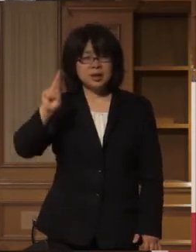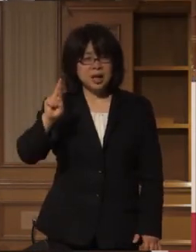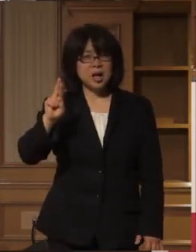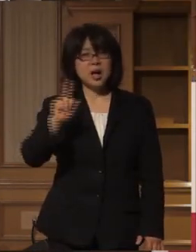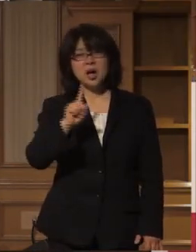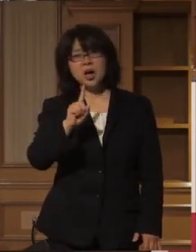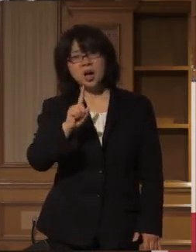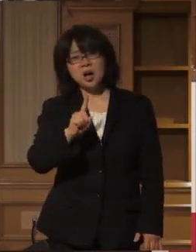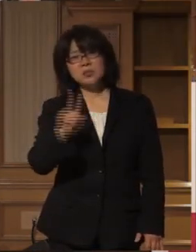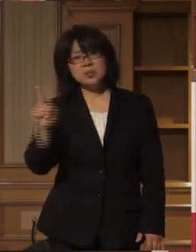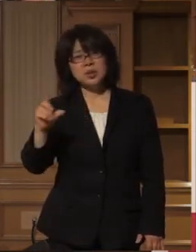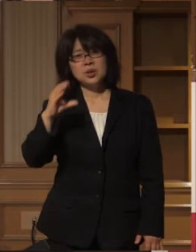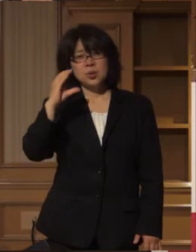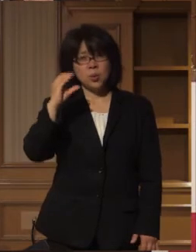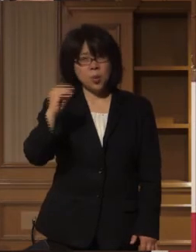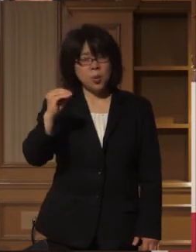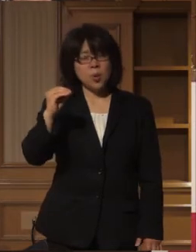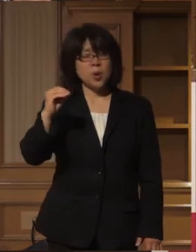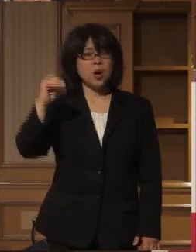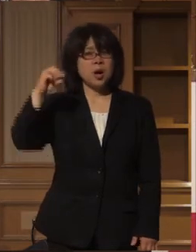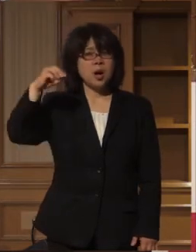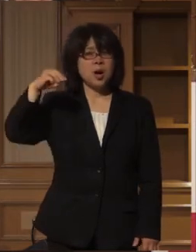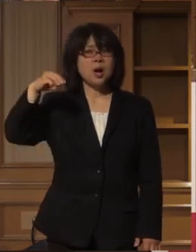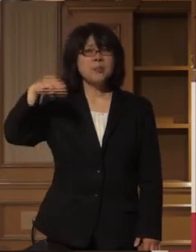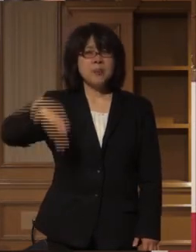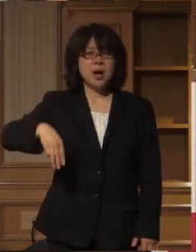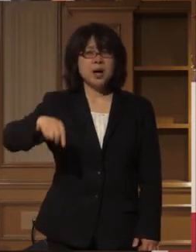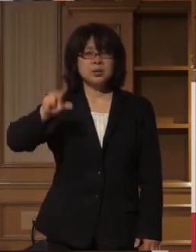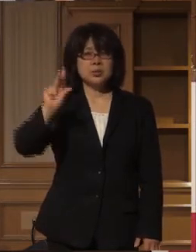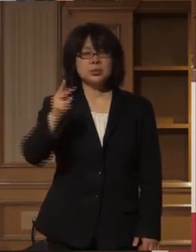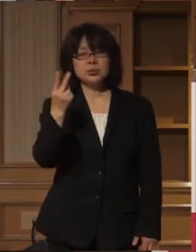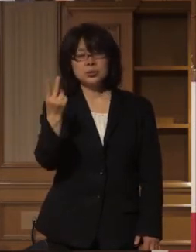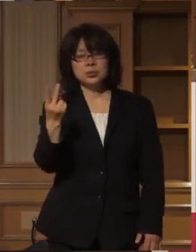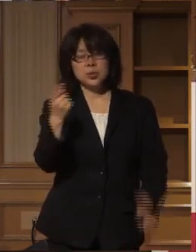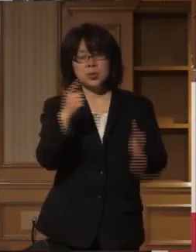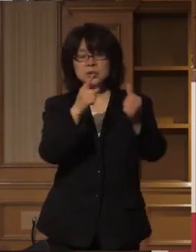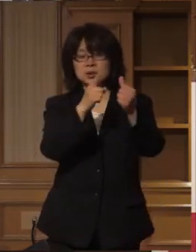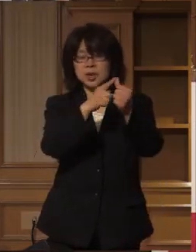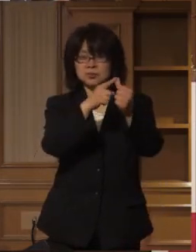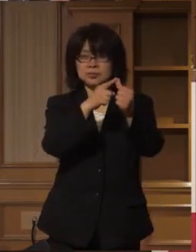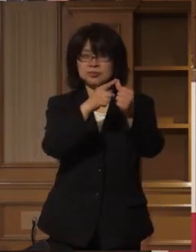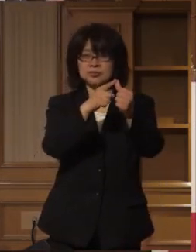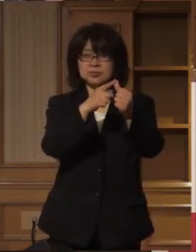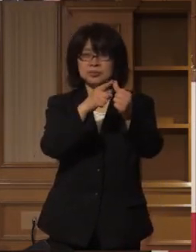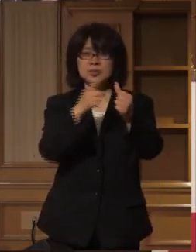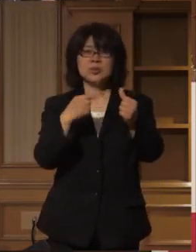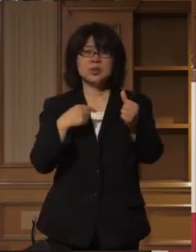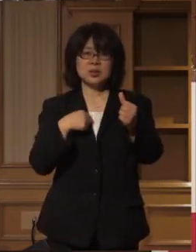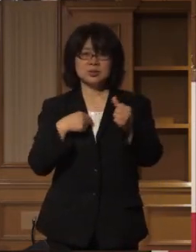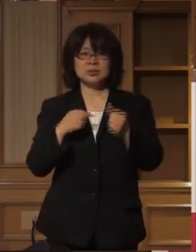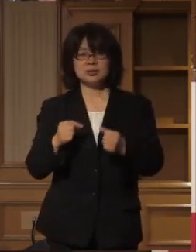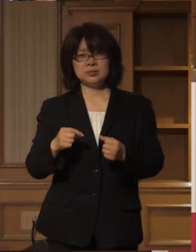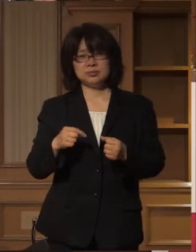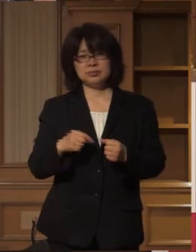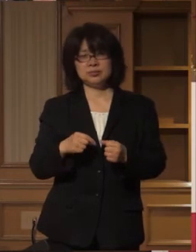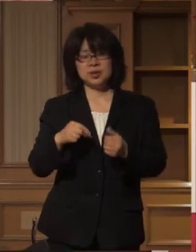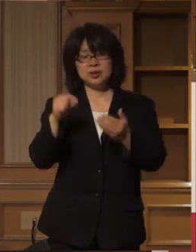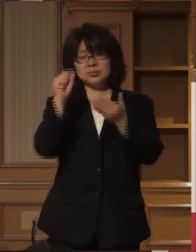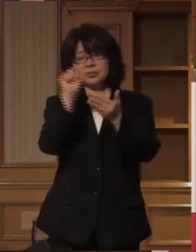でそれはどういうファックスかっていうと、これからインドネシアに奉仕に行きますと、つきまし